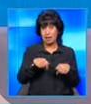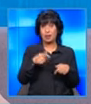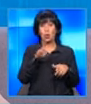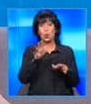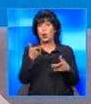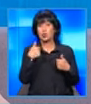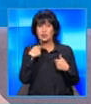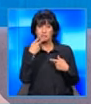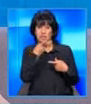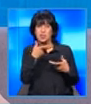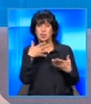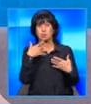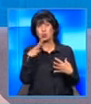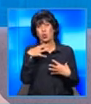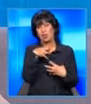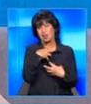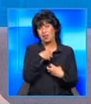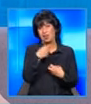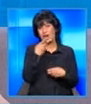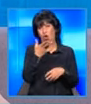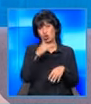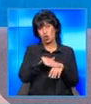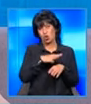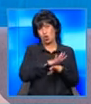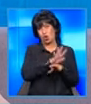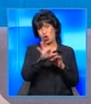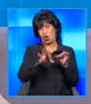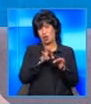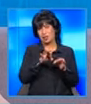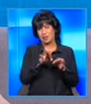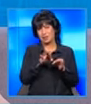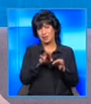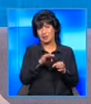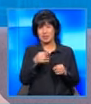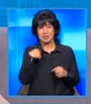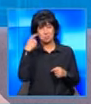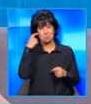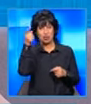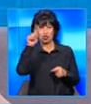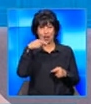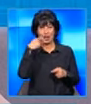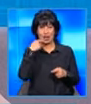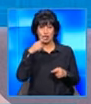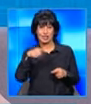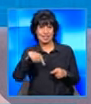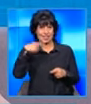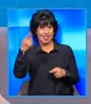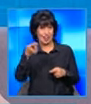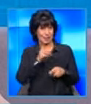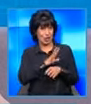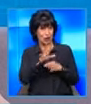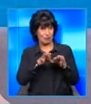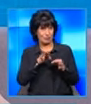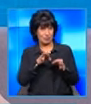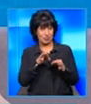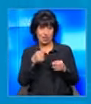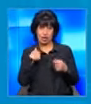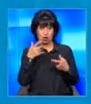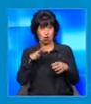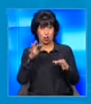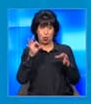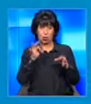на COVID-19? Так, смятах да те хвана, че ще кажеш след COVID-19. И исках да уточня, че ние ще живеем, може би,